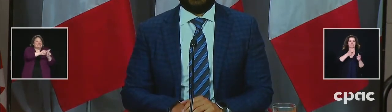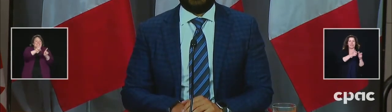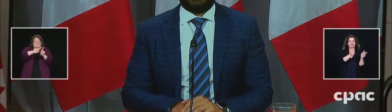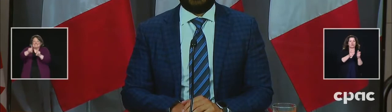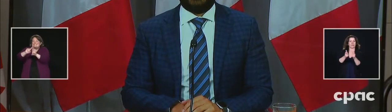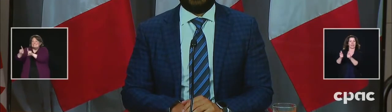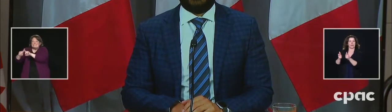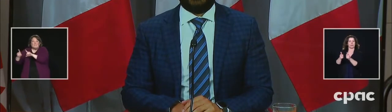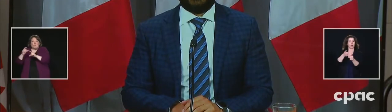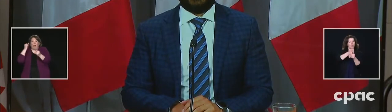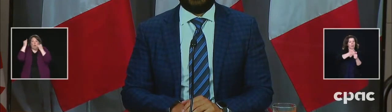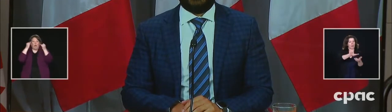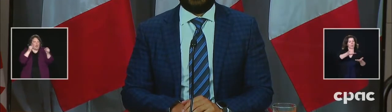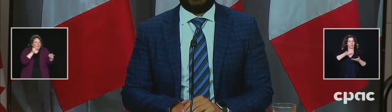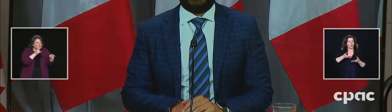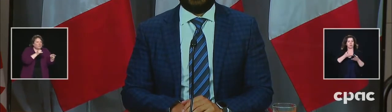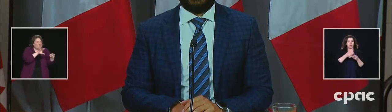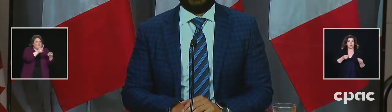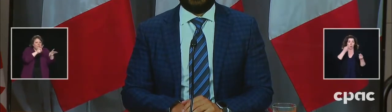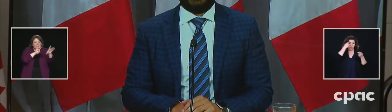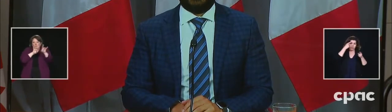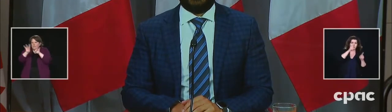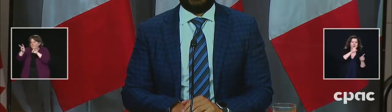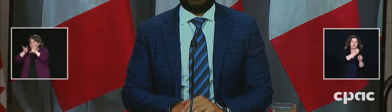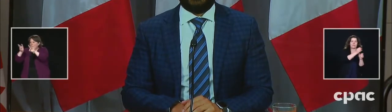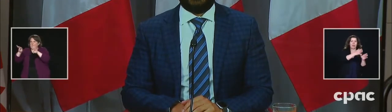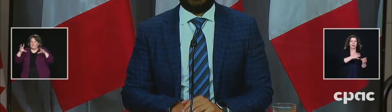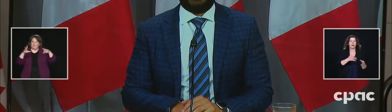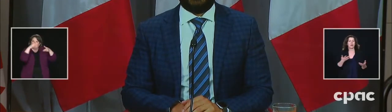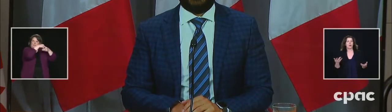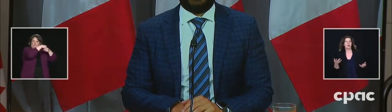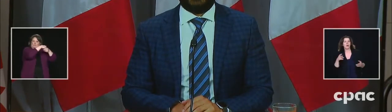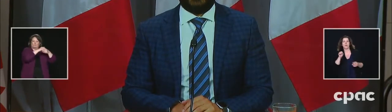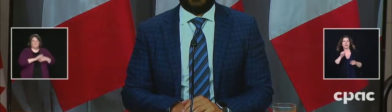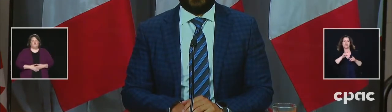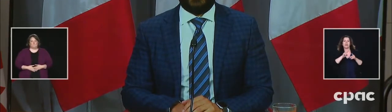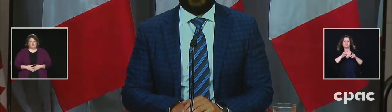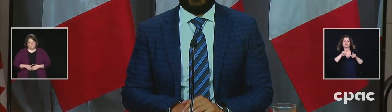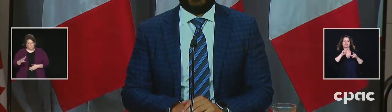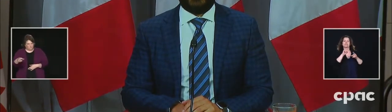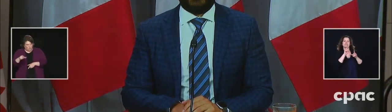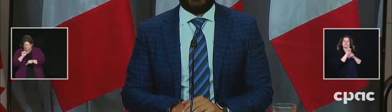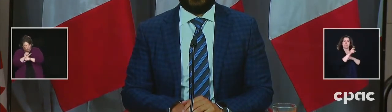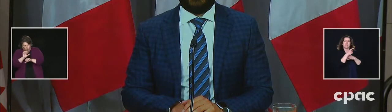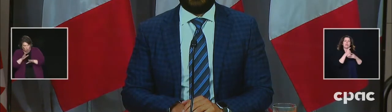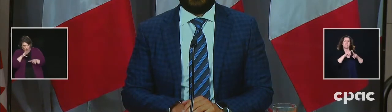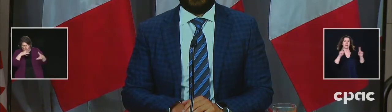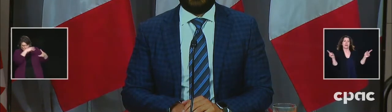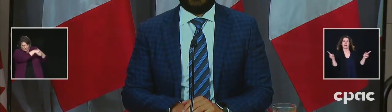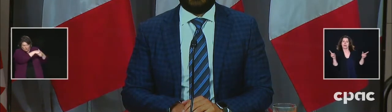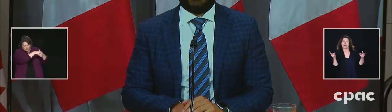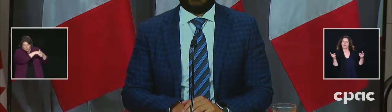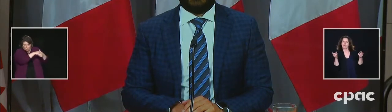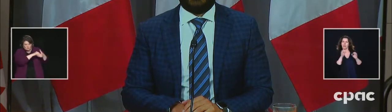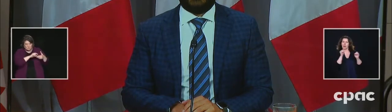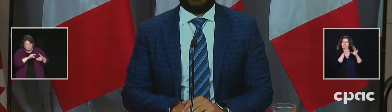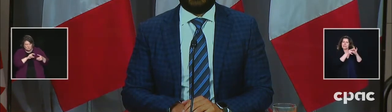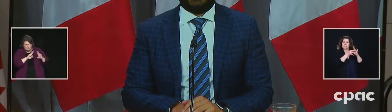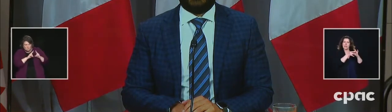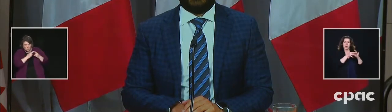les travailleurs, eux, vous ne voulez pas les entendre. Il n'y a aucun syndicat, aucun groupe de travailleurs représenté sur votre conseil.